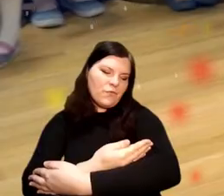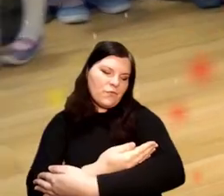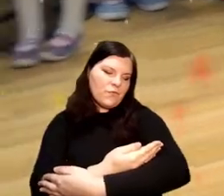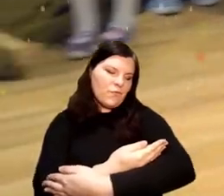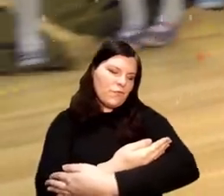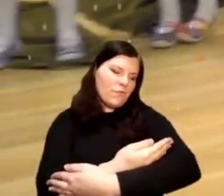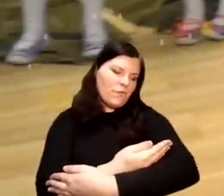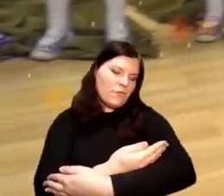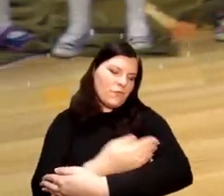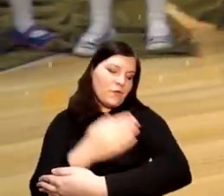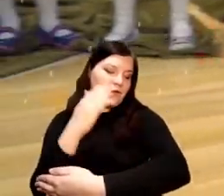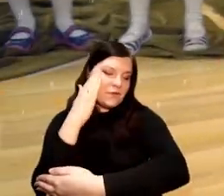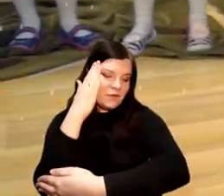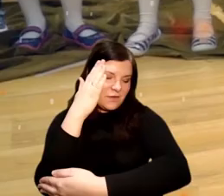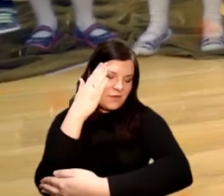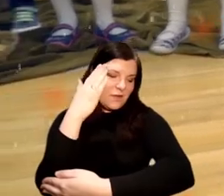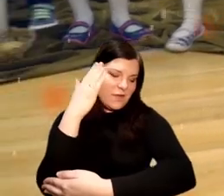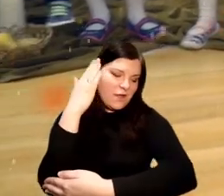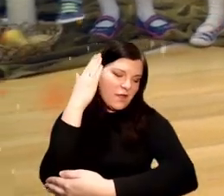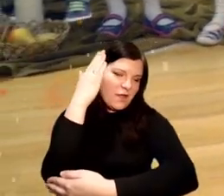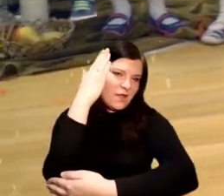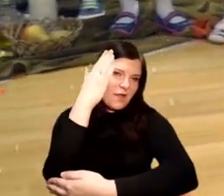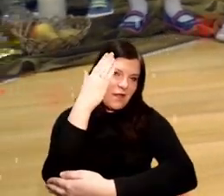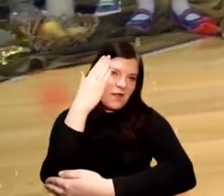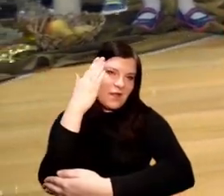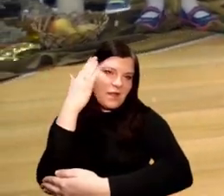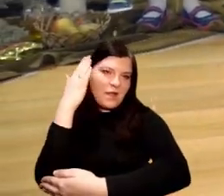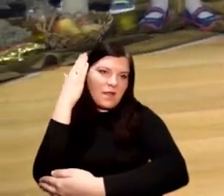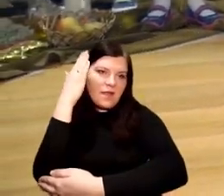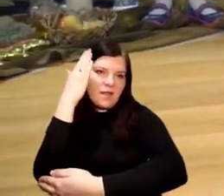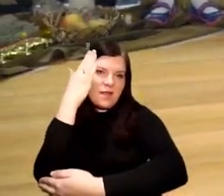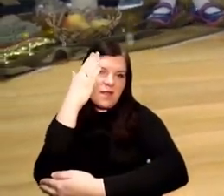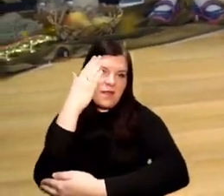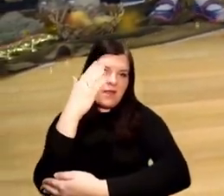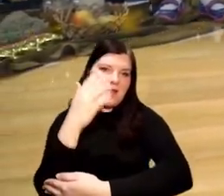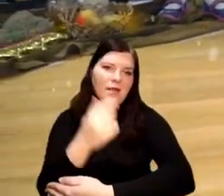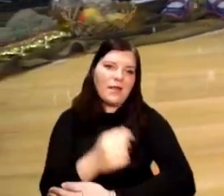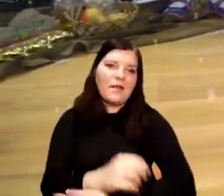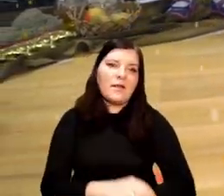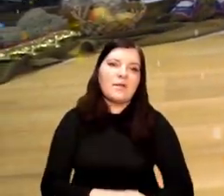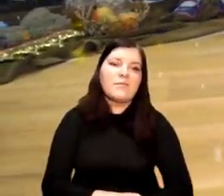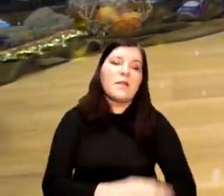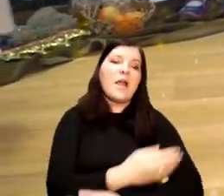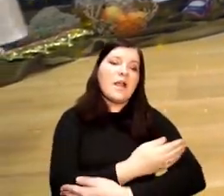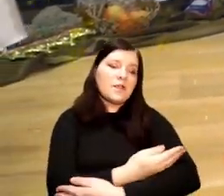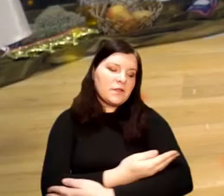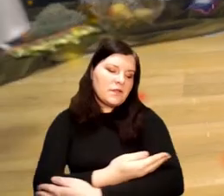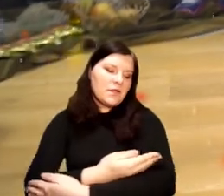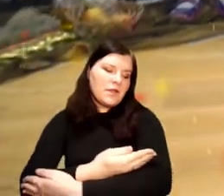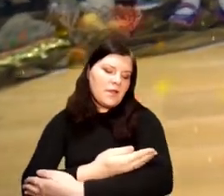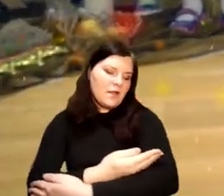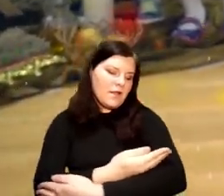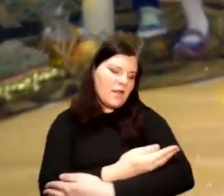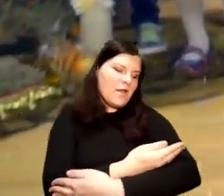Narodzenia. To pierwsze tego typu migające jasełka, ale nie ostatnie zapewnia dyrektor przedszkola. Do tej pory dzieci